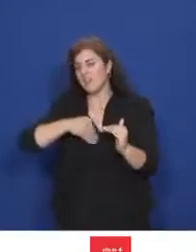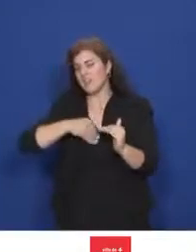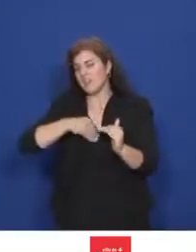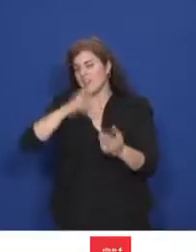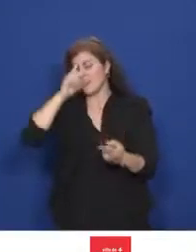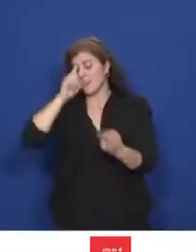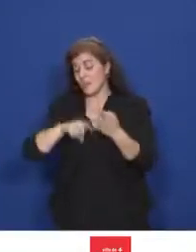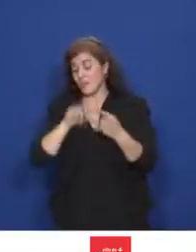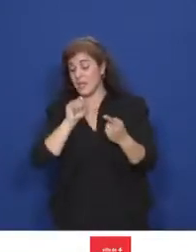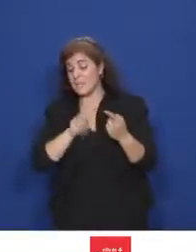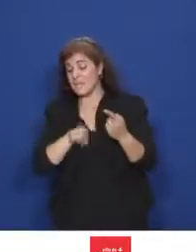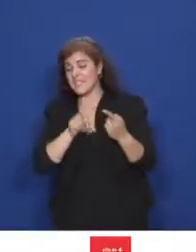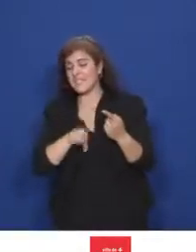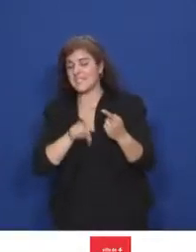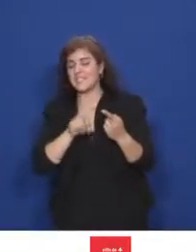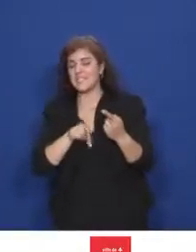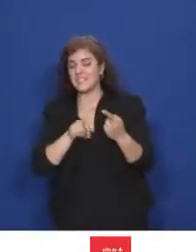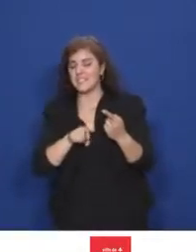êtes,